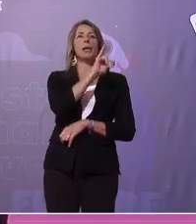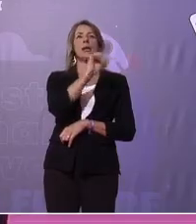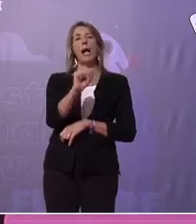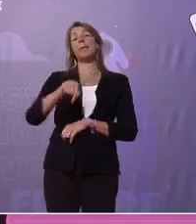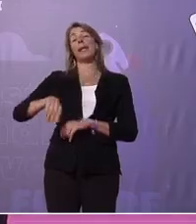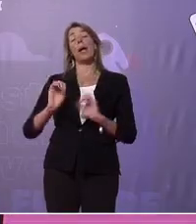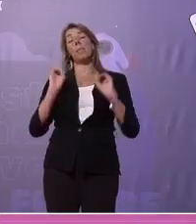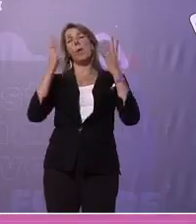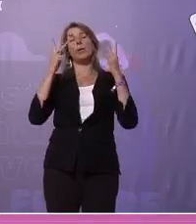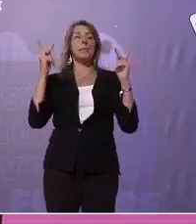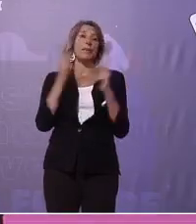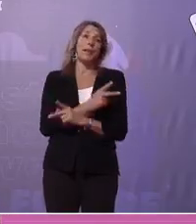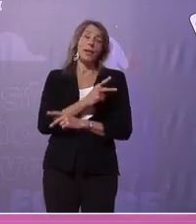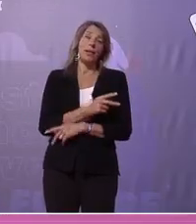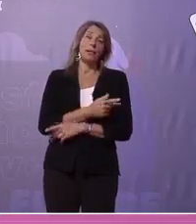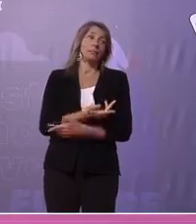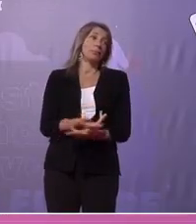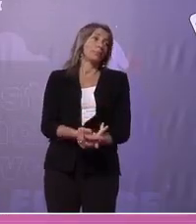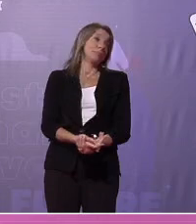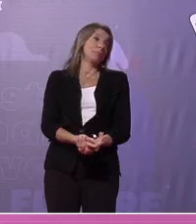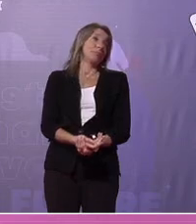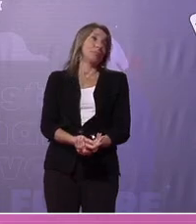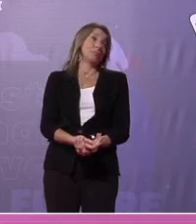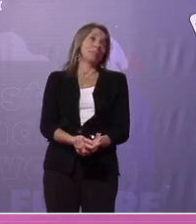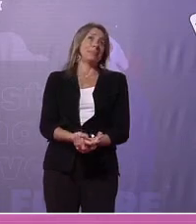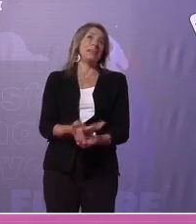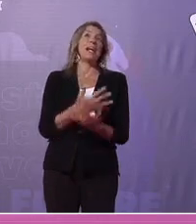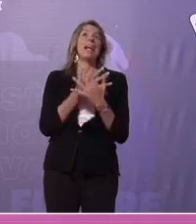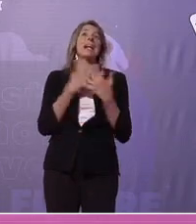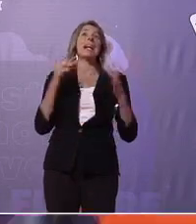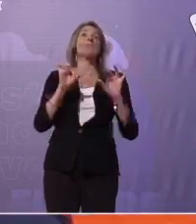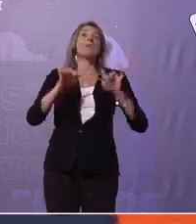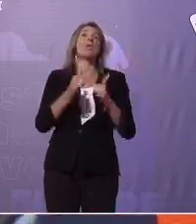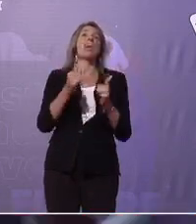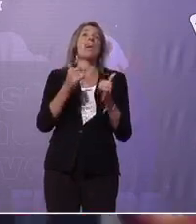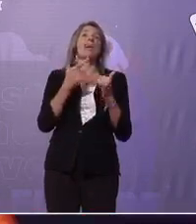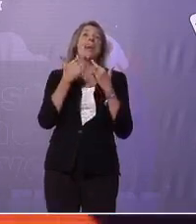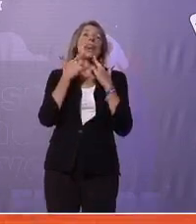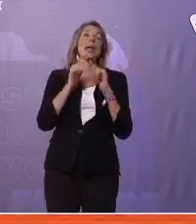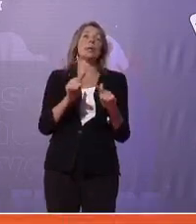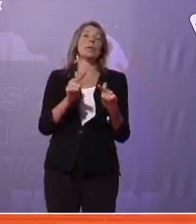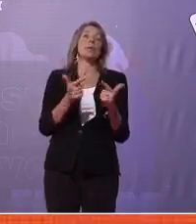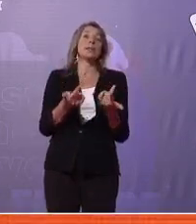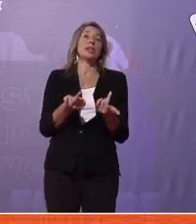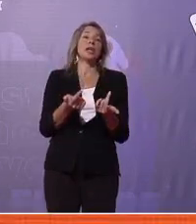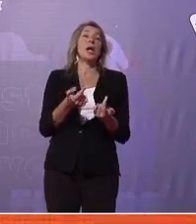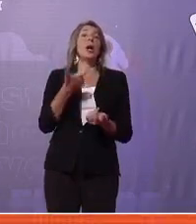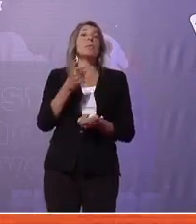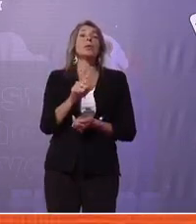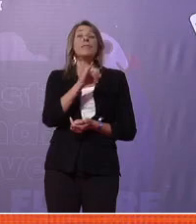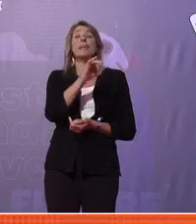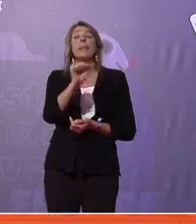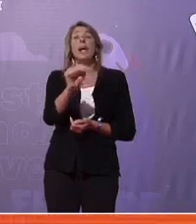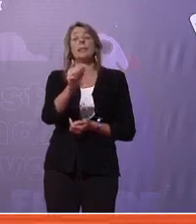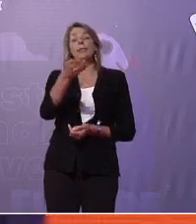è di moda ma in realtà parliamo di grandi modelli linguistici perché l'intelligenza artificiale